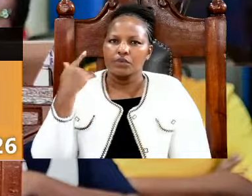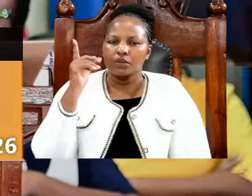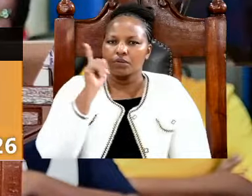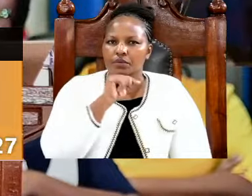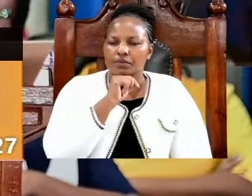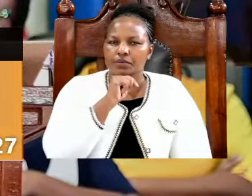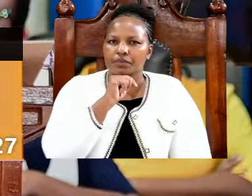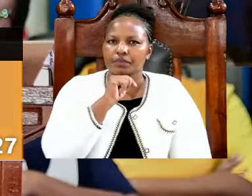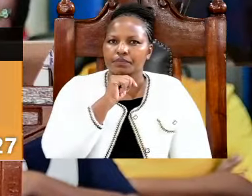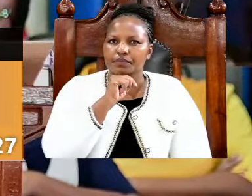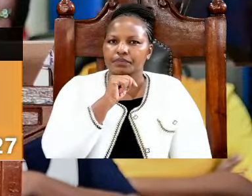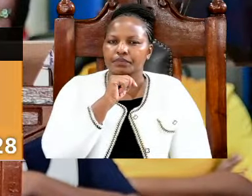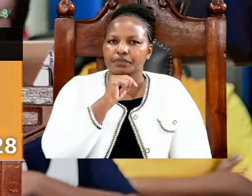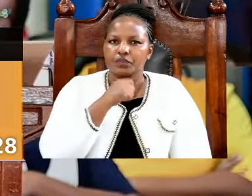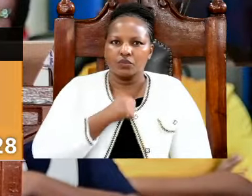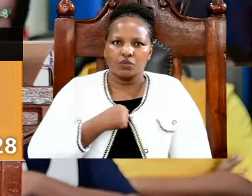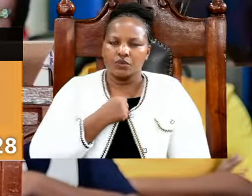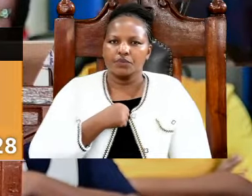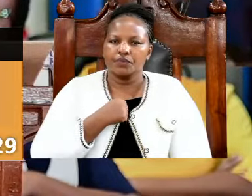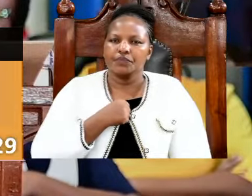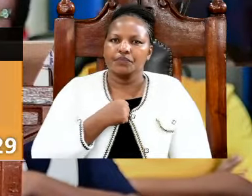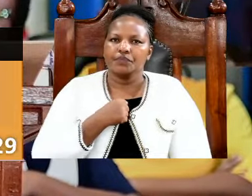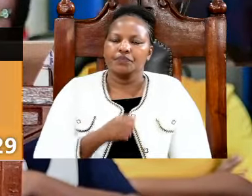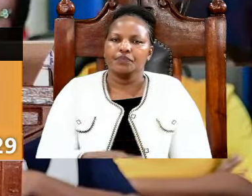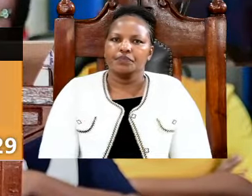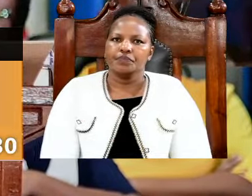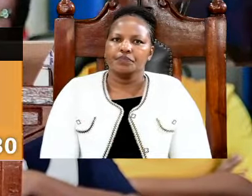kwanza. Poreni.